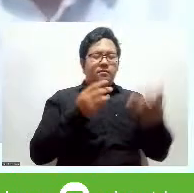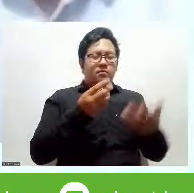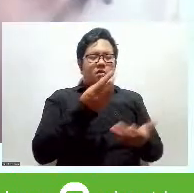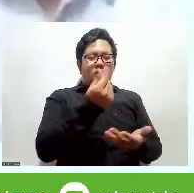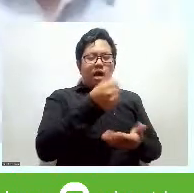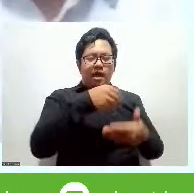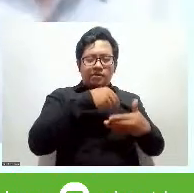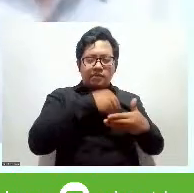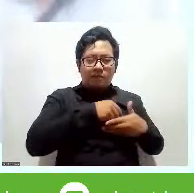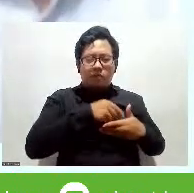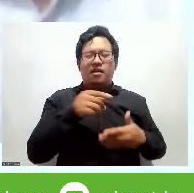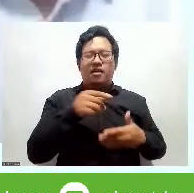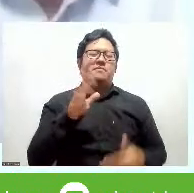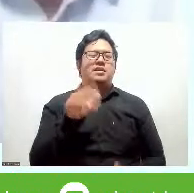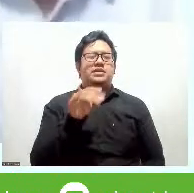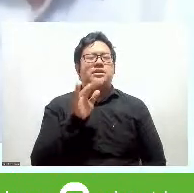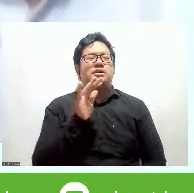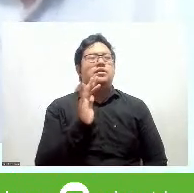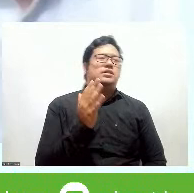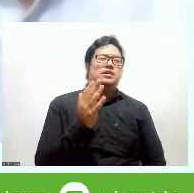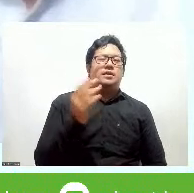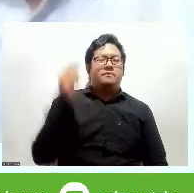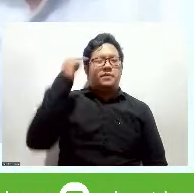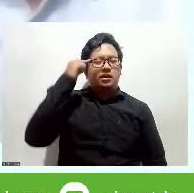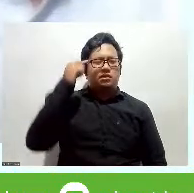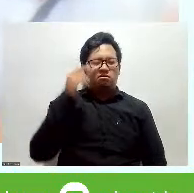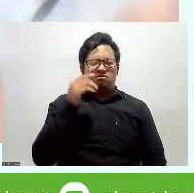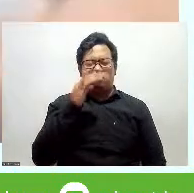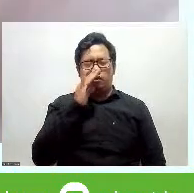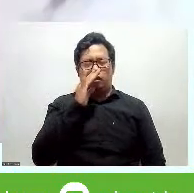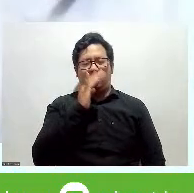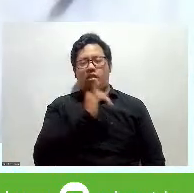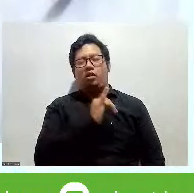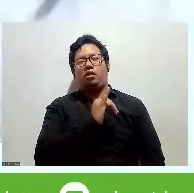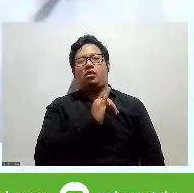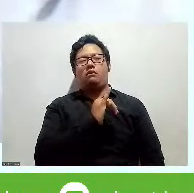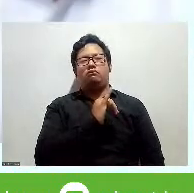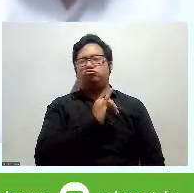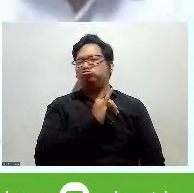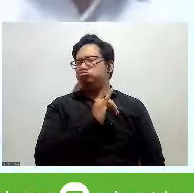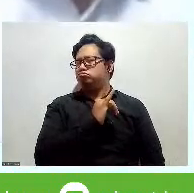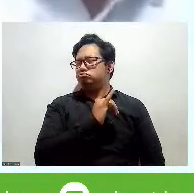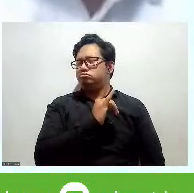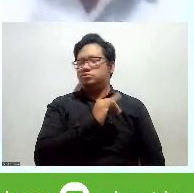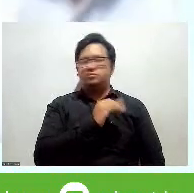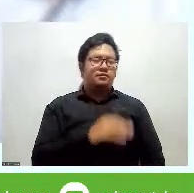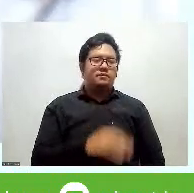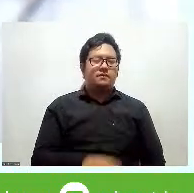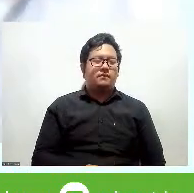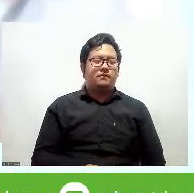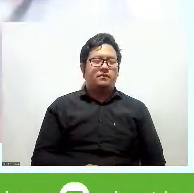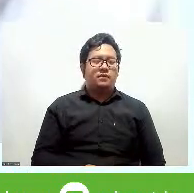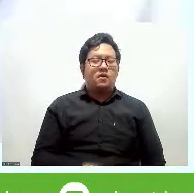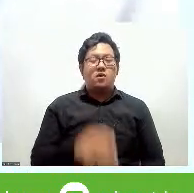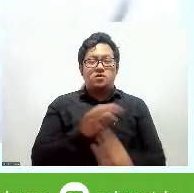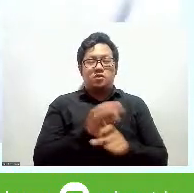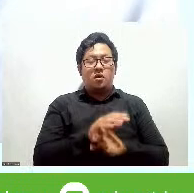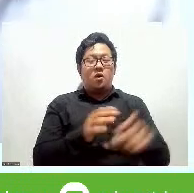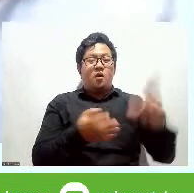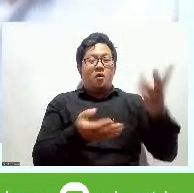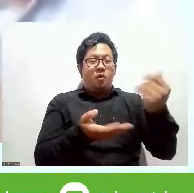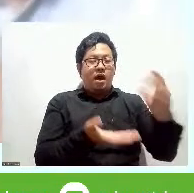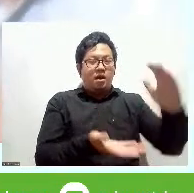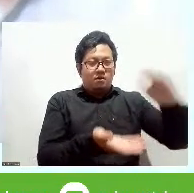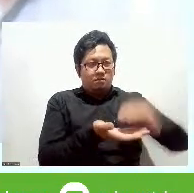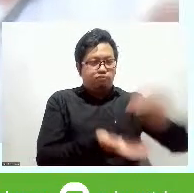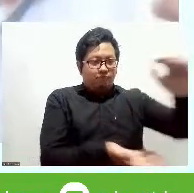masih terlalu Amril gitu jadi Hai ada uang sekarang kita habiskan cepat-cepat anak